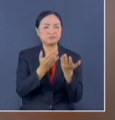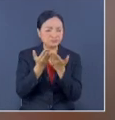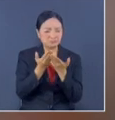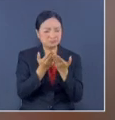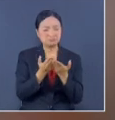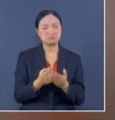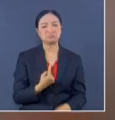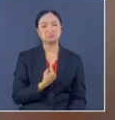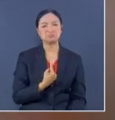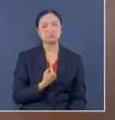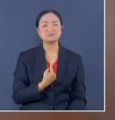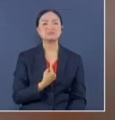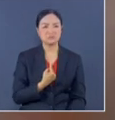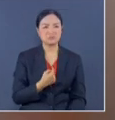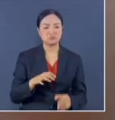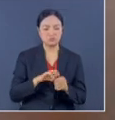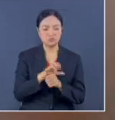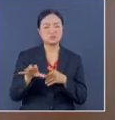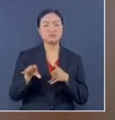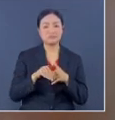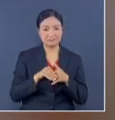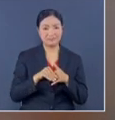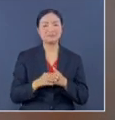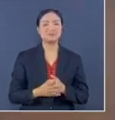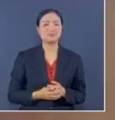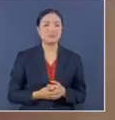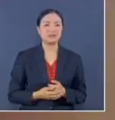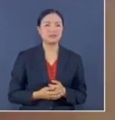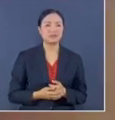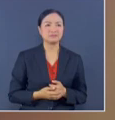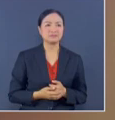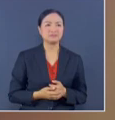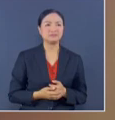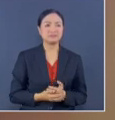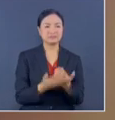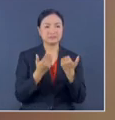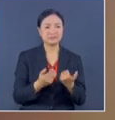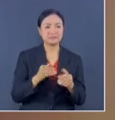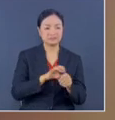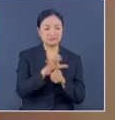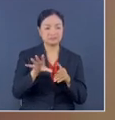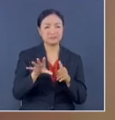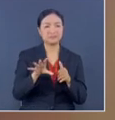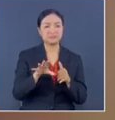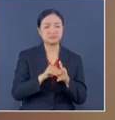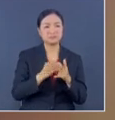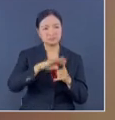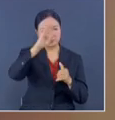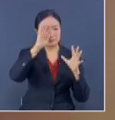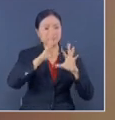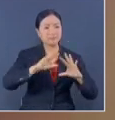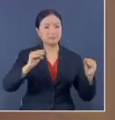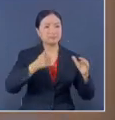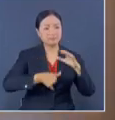กิดอยู่ในห้องคนเดียวนะคะเพราะว่าเป็นโควิด-19 ล่าสุดเนี่ยเจ้าตัวก็เผยค่ะบอกว่าหายจากโควิดแล้วก็กลับมาทำงานแล้ว